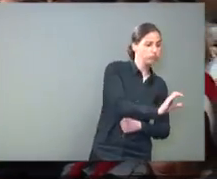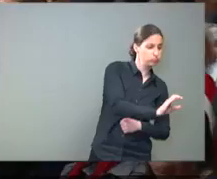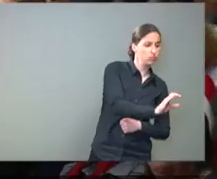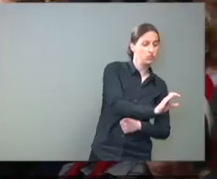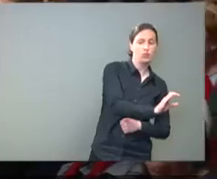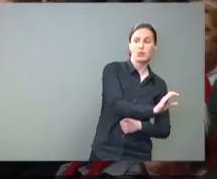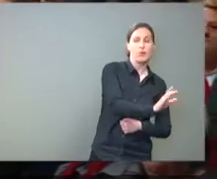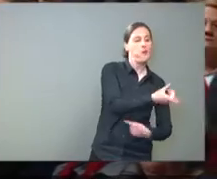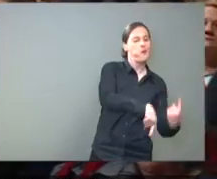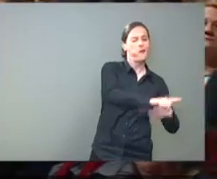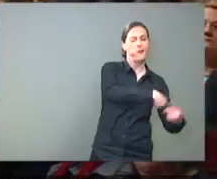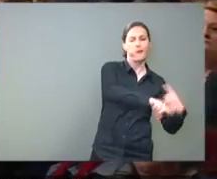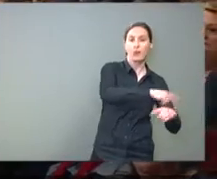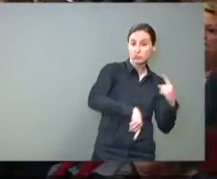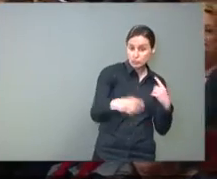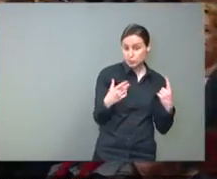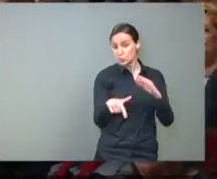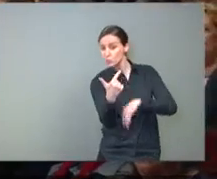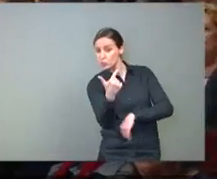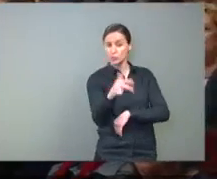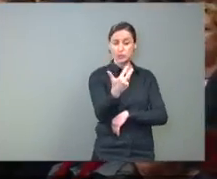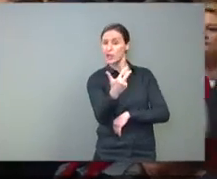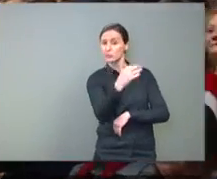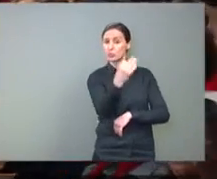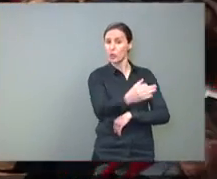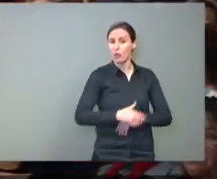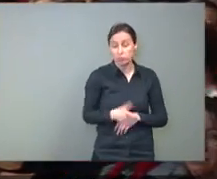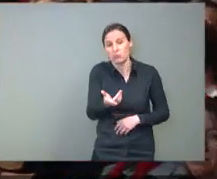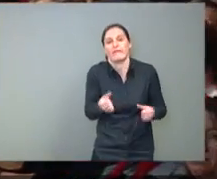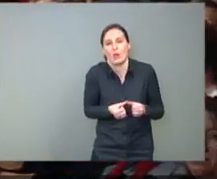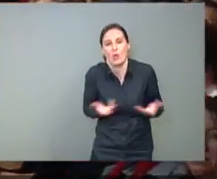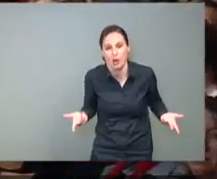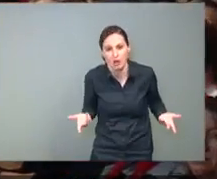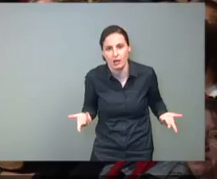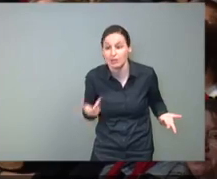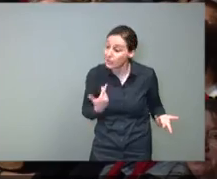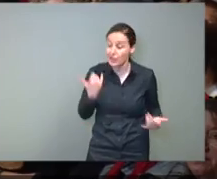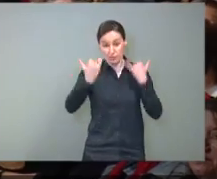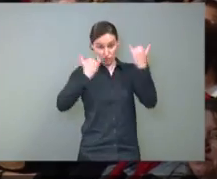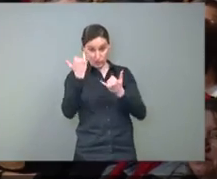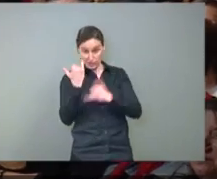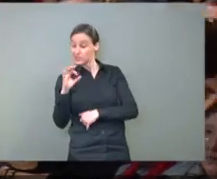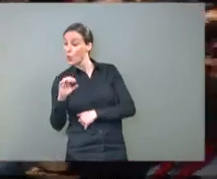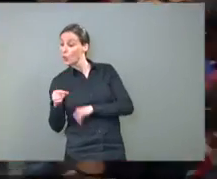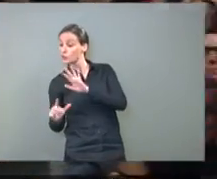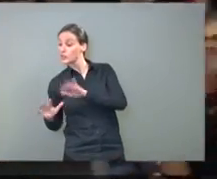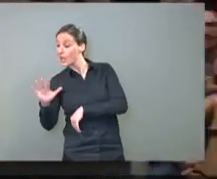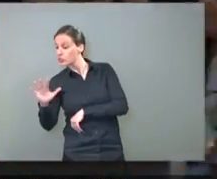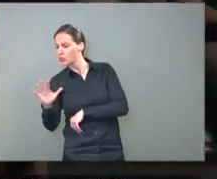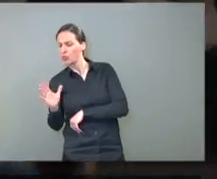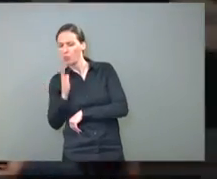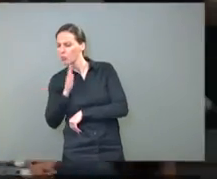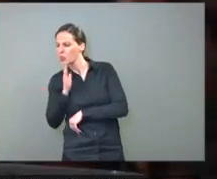Si maintenant je commence à vous distribuer la possibilité de changer votre 0,75 contre du 5, hein, je vous connais, vous le ferez. Mais